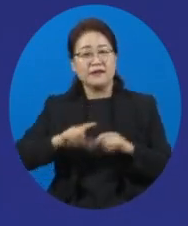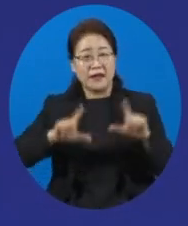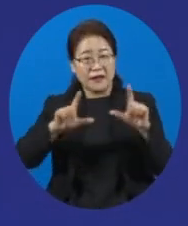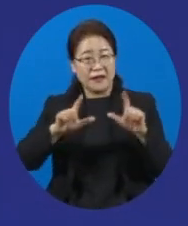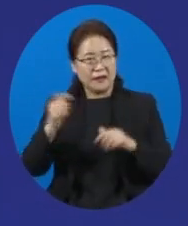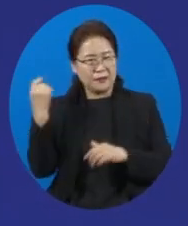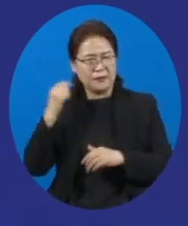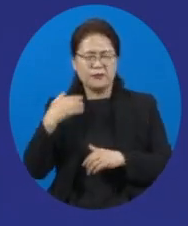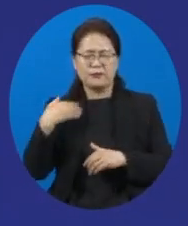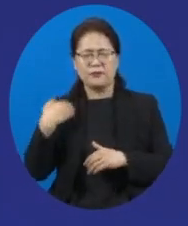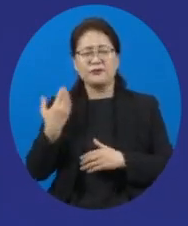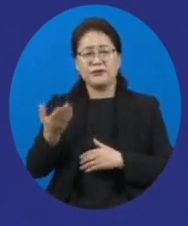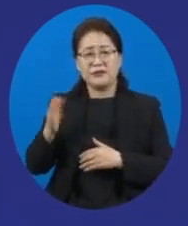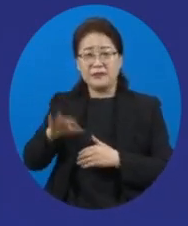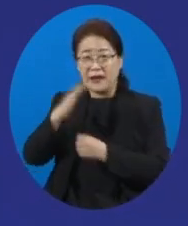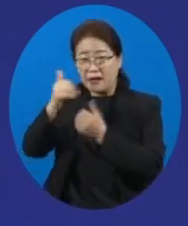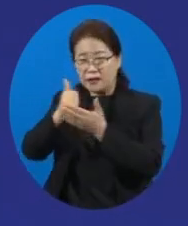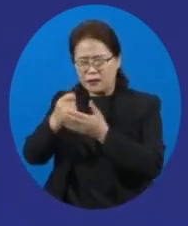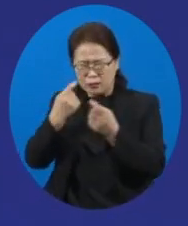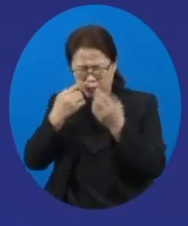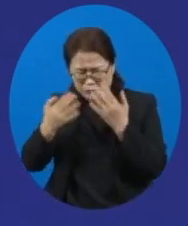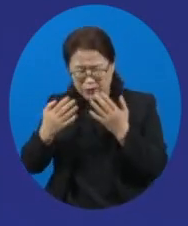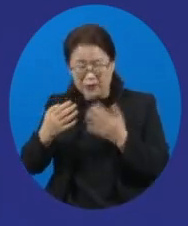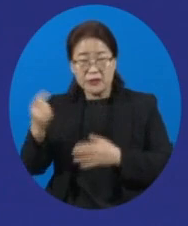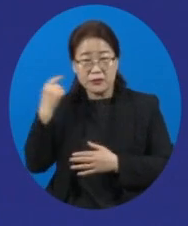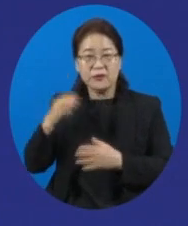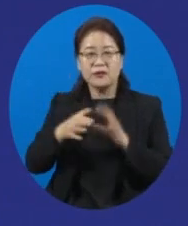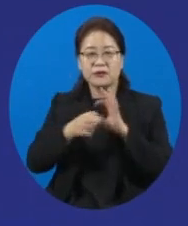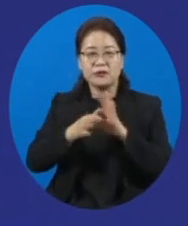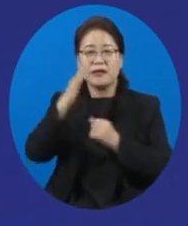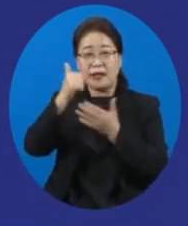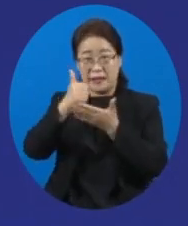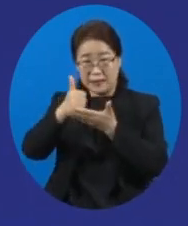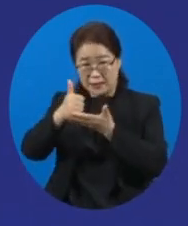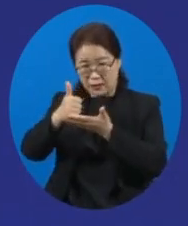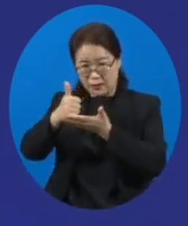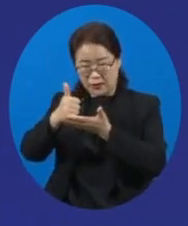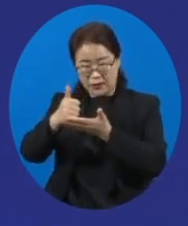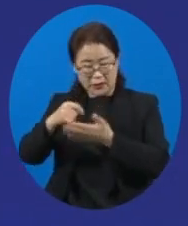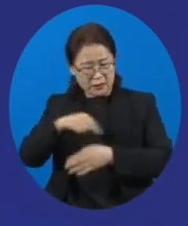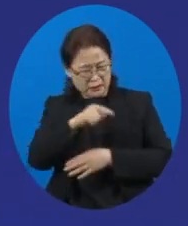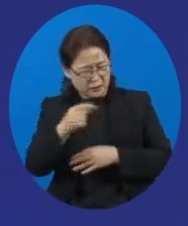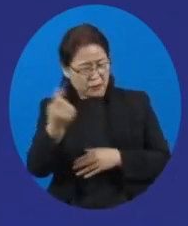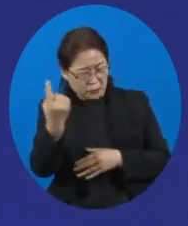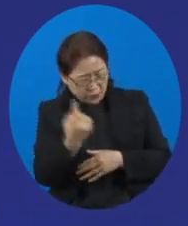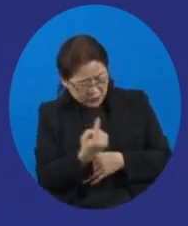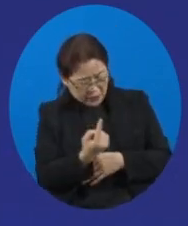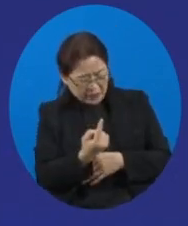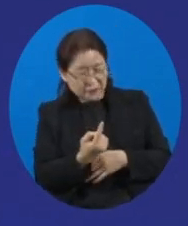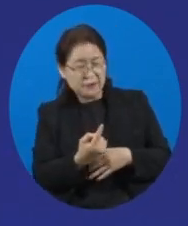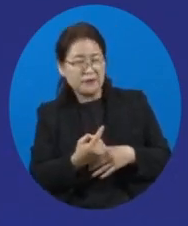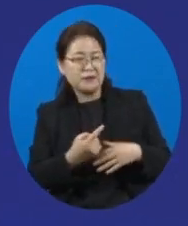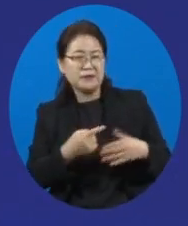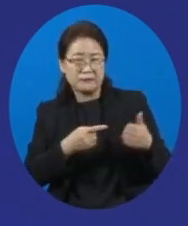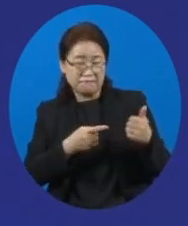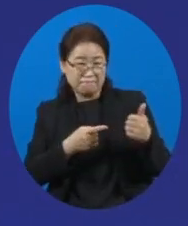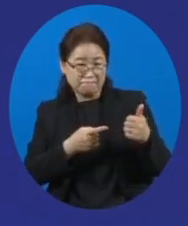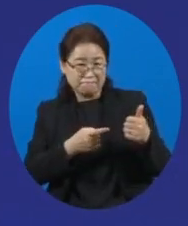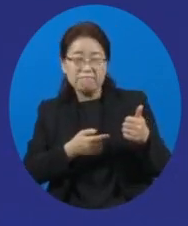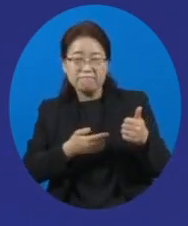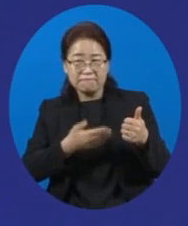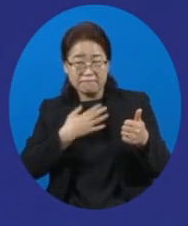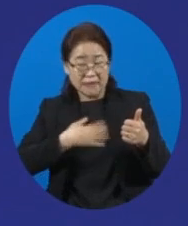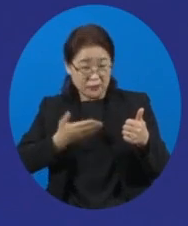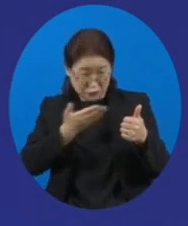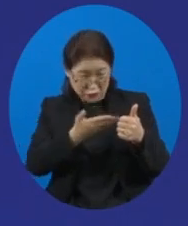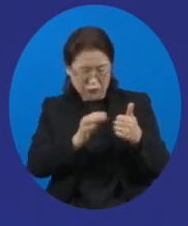모르지만 하나님은 분명히 소리를 통해서 하나님이 그들에게 오고 있다는 사실을 알리셨고, 아담과 하와는